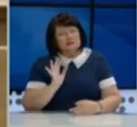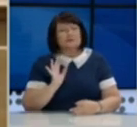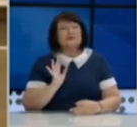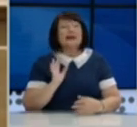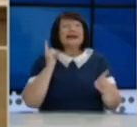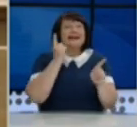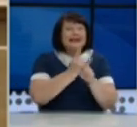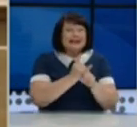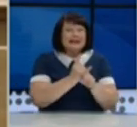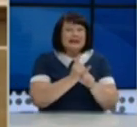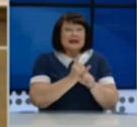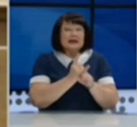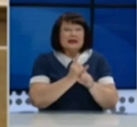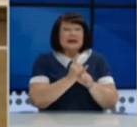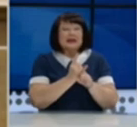κυρίως όμως